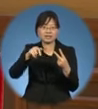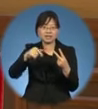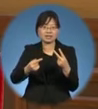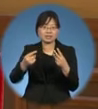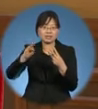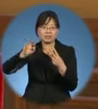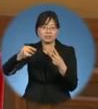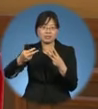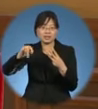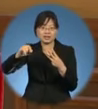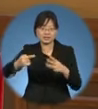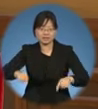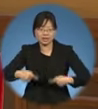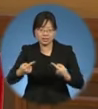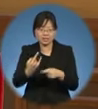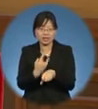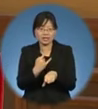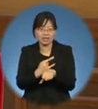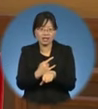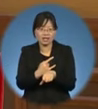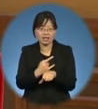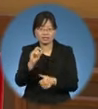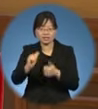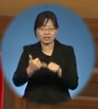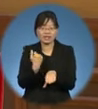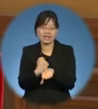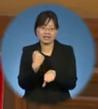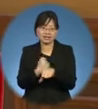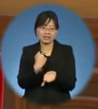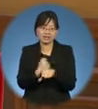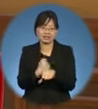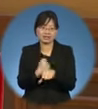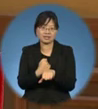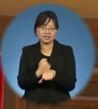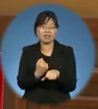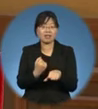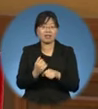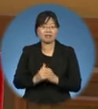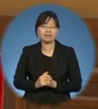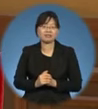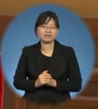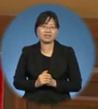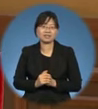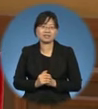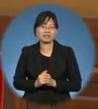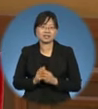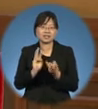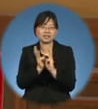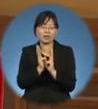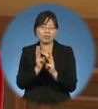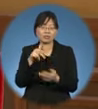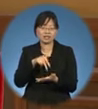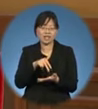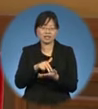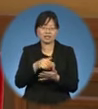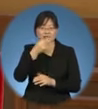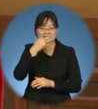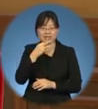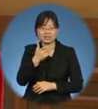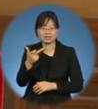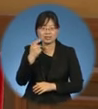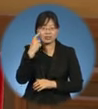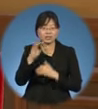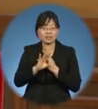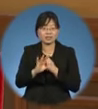이런 데 참여해서 그 리그에서 경기를 뛰게 하는. 알겠습니다. 네, 그러면은 클럽으로서도 굉장히 이익이거든요. 네네.